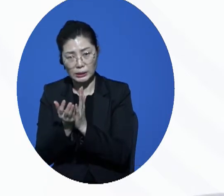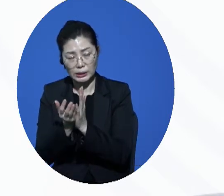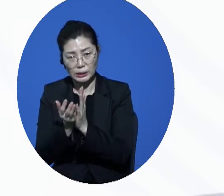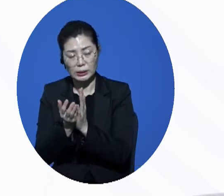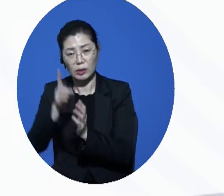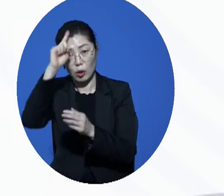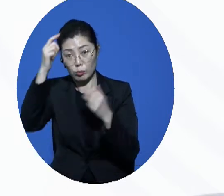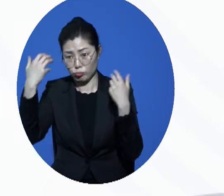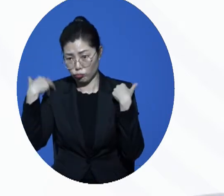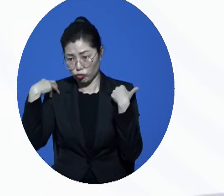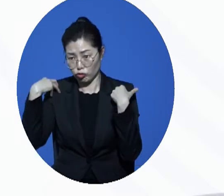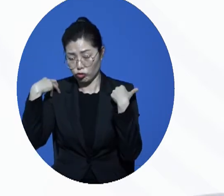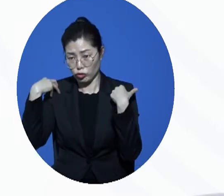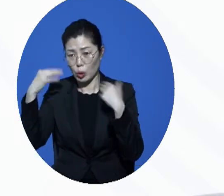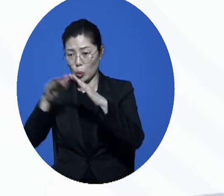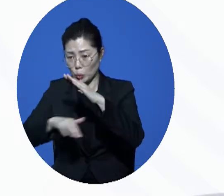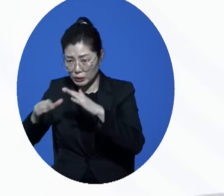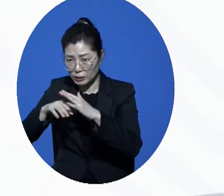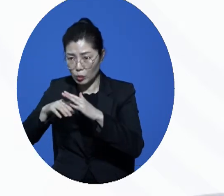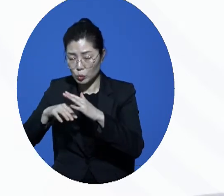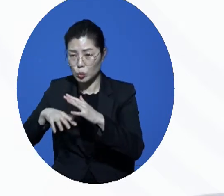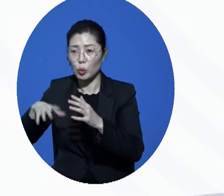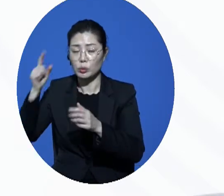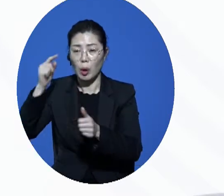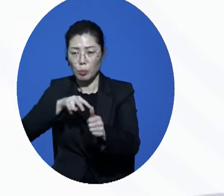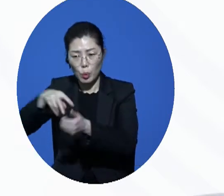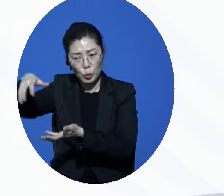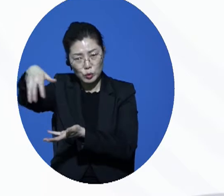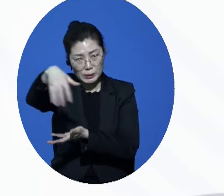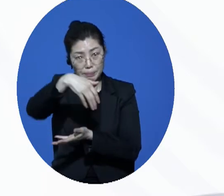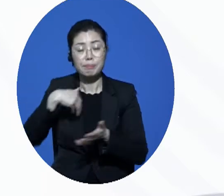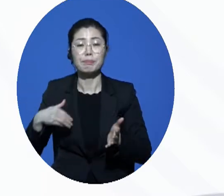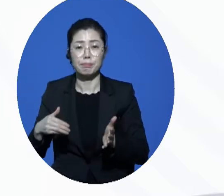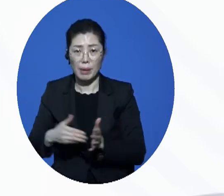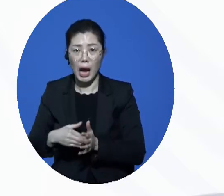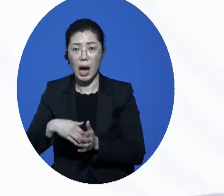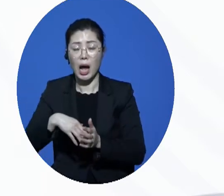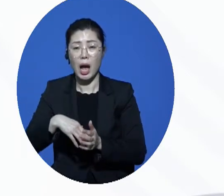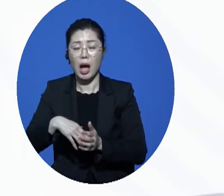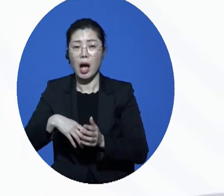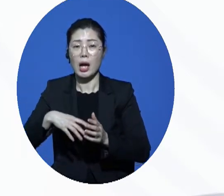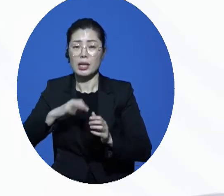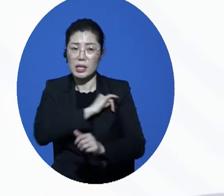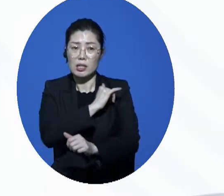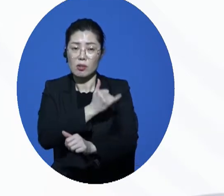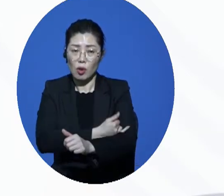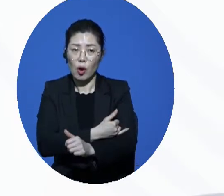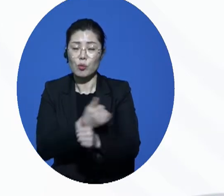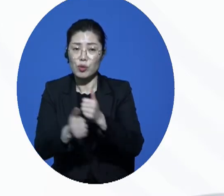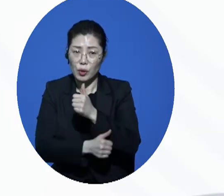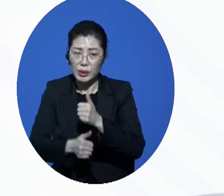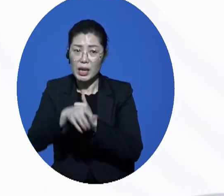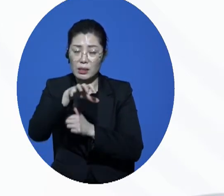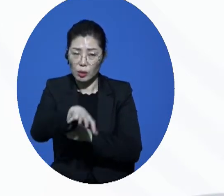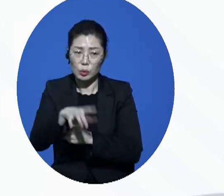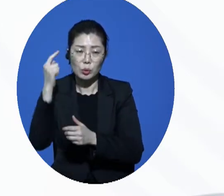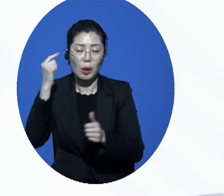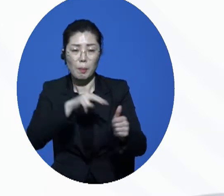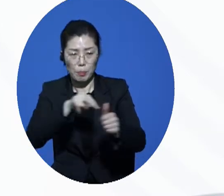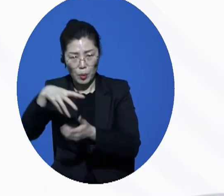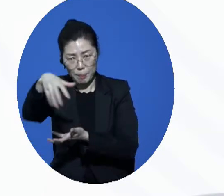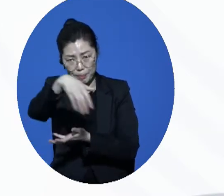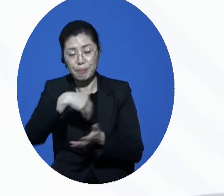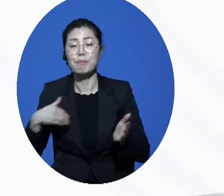했습니다. 정부로부터의 공식적인 정보도 수집을 하였고 또 국가 인권 모니터링 메커니즘을 통해서 정보를